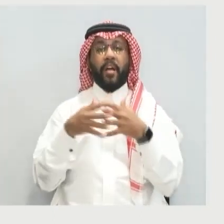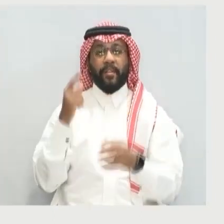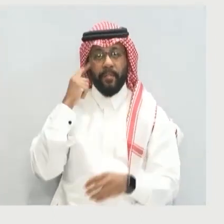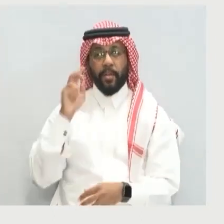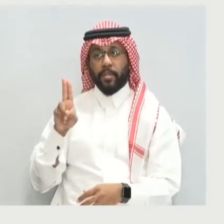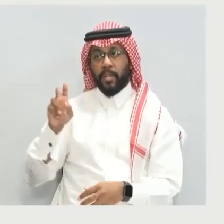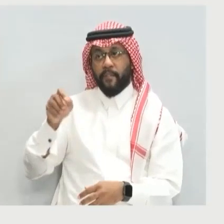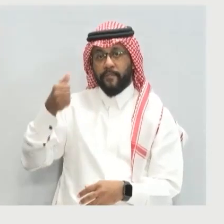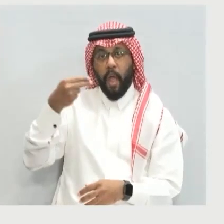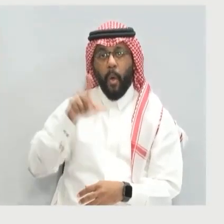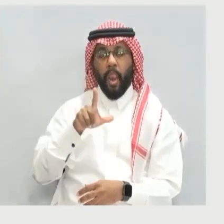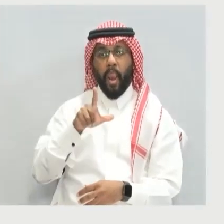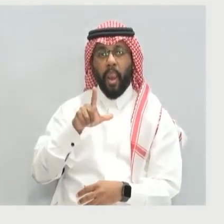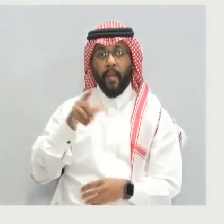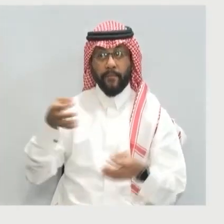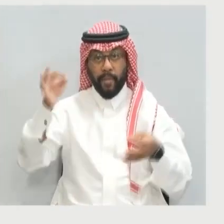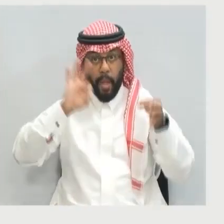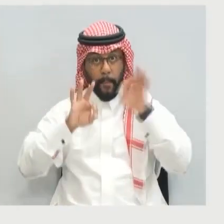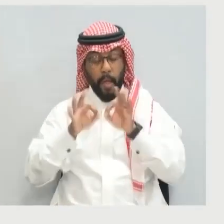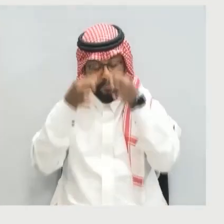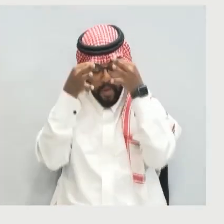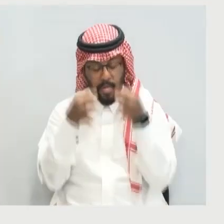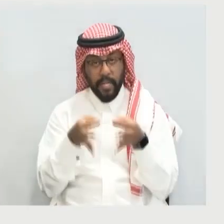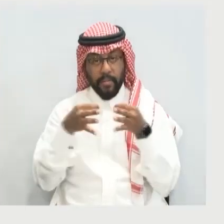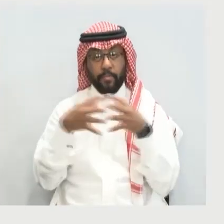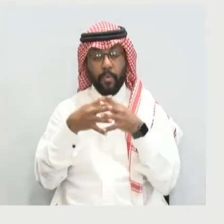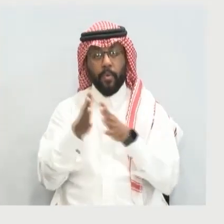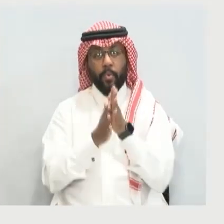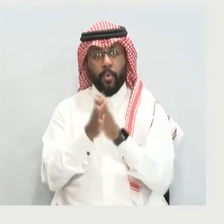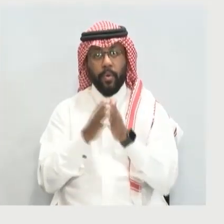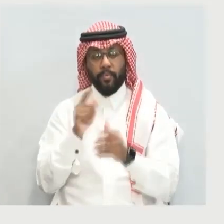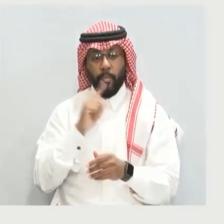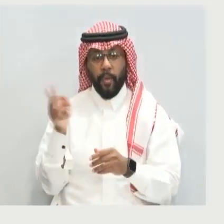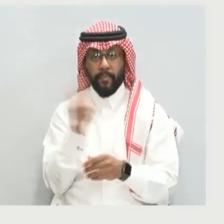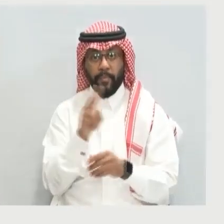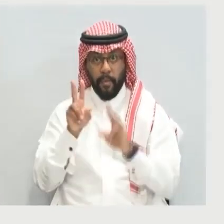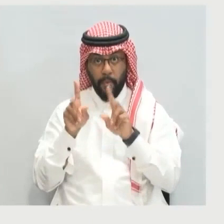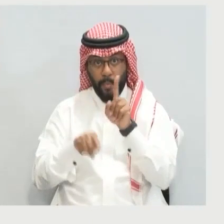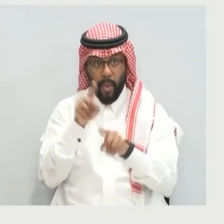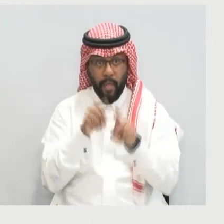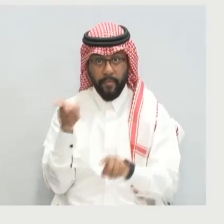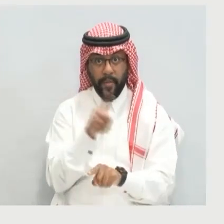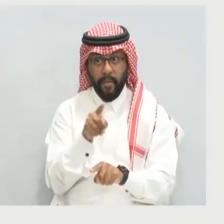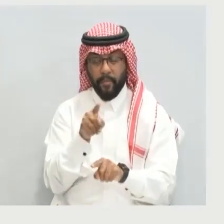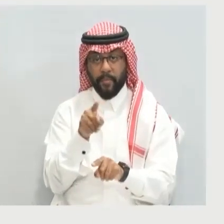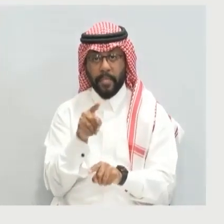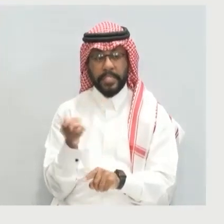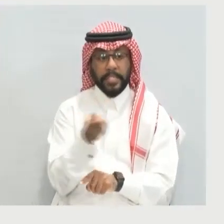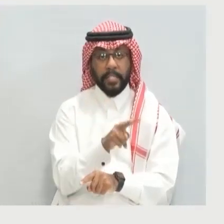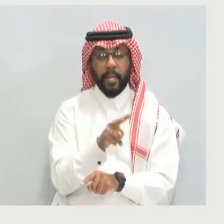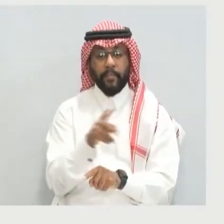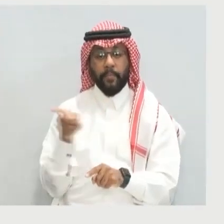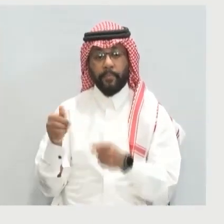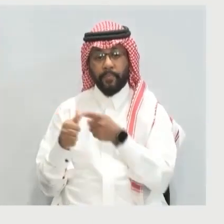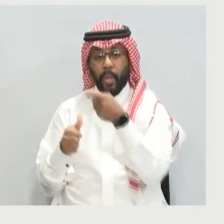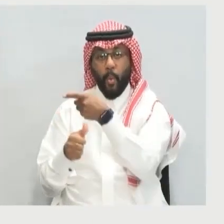طاقه التنشيط نسميها طاقه التنشيط قارن بين السي والدي في هذه الحاله لاحظ هنا الاتجاه